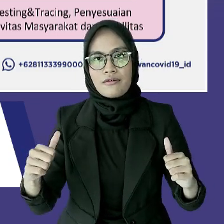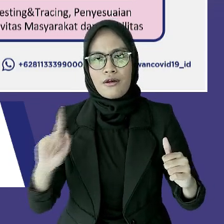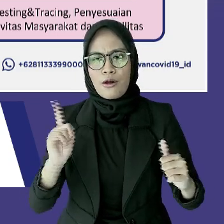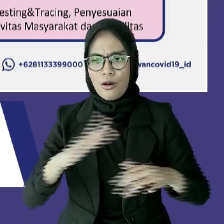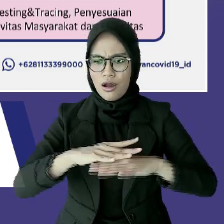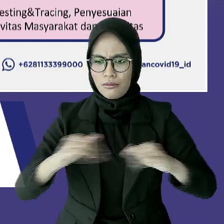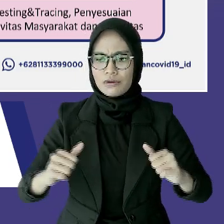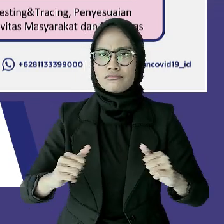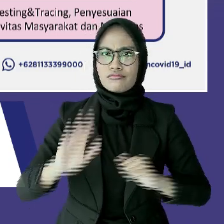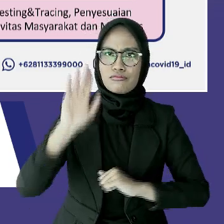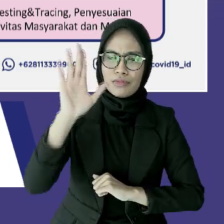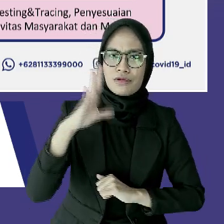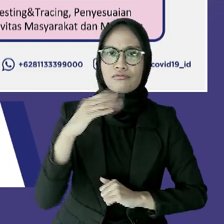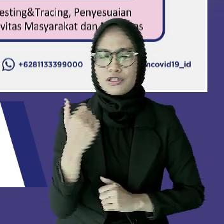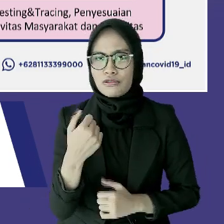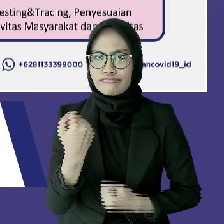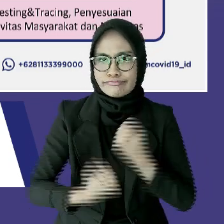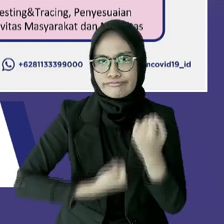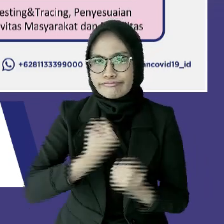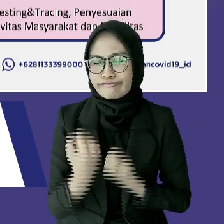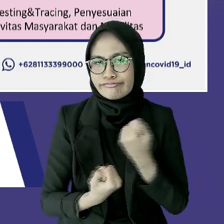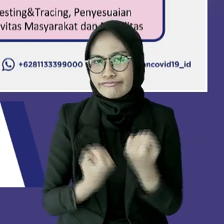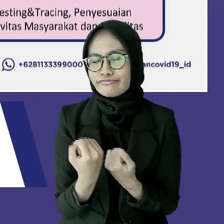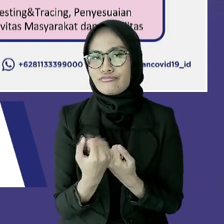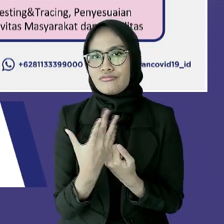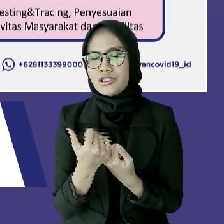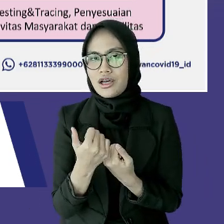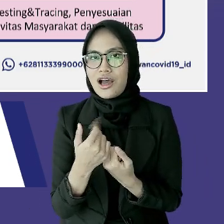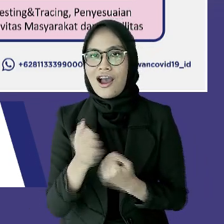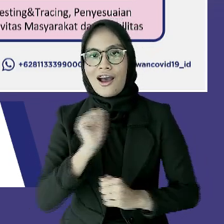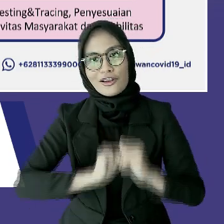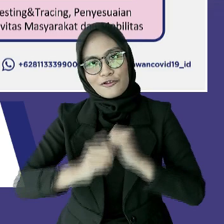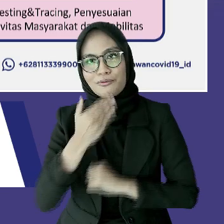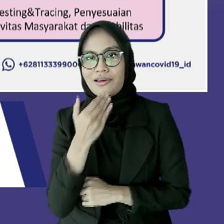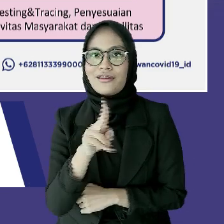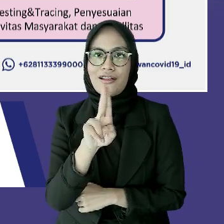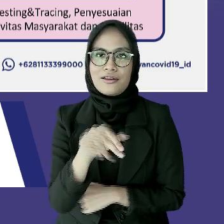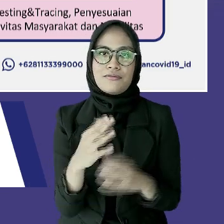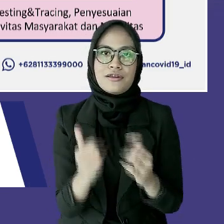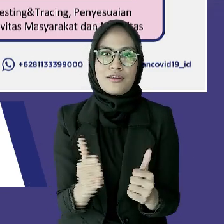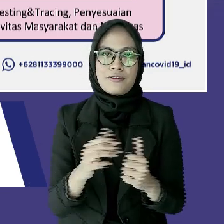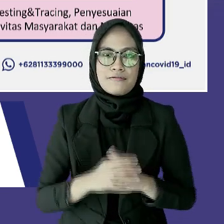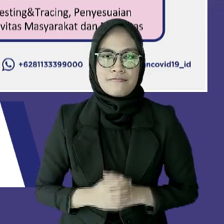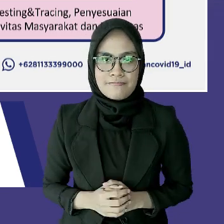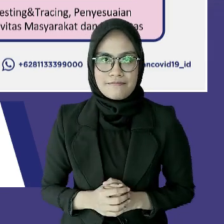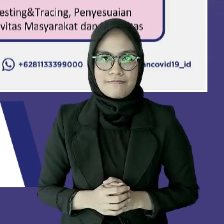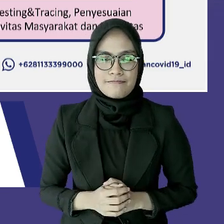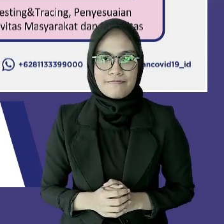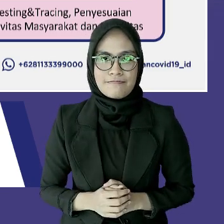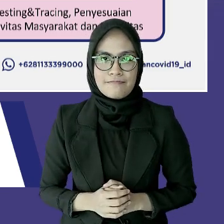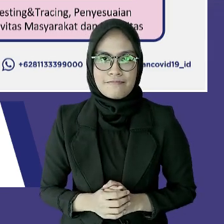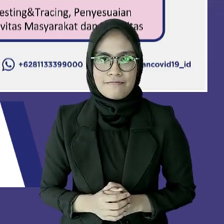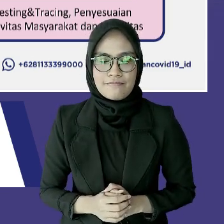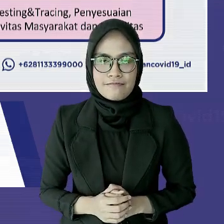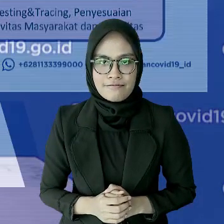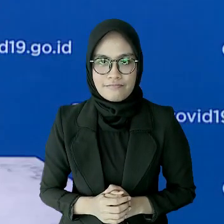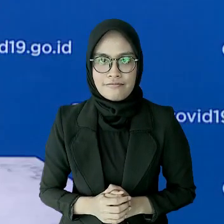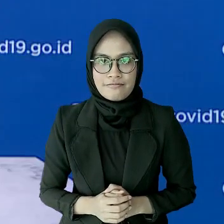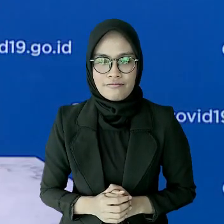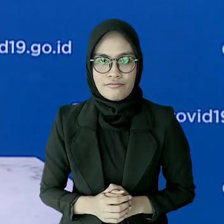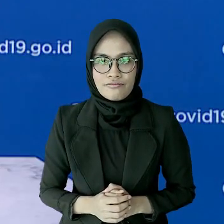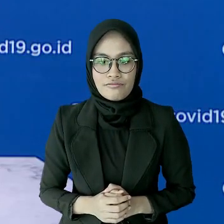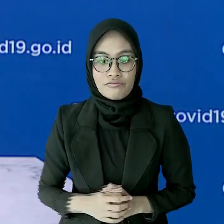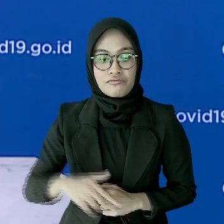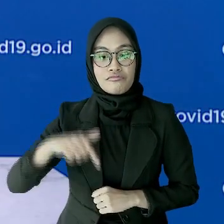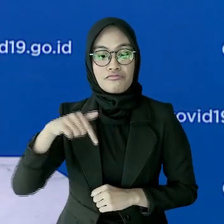mobilitasnya. Kita berharap perkembangan kasus di Indonesia yang semakin baik ini tetap bertahan, bahkan